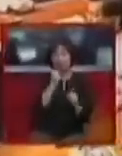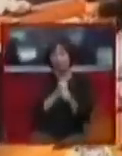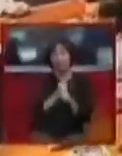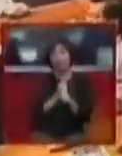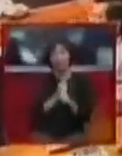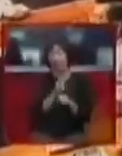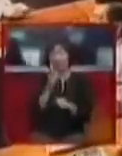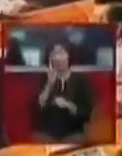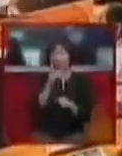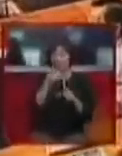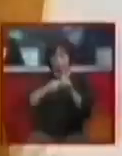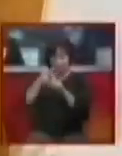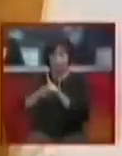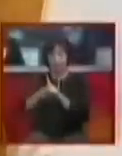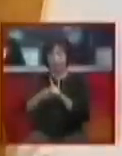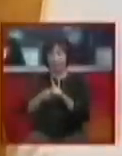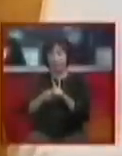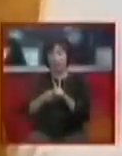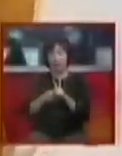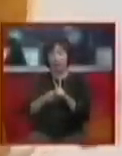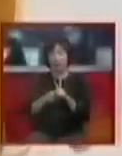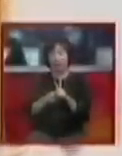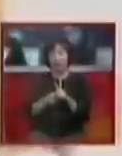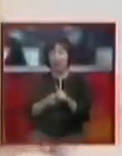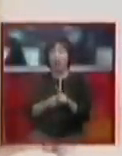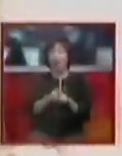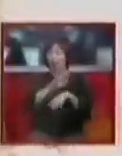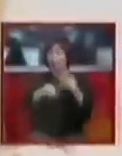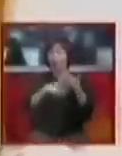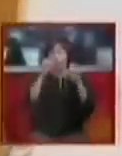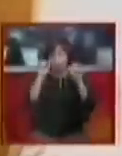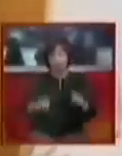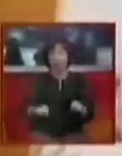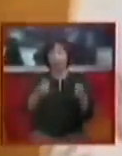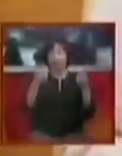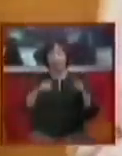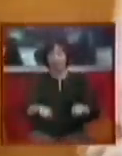pagkapinuno. Wala pong imposible. Walang imposible.